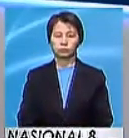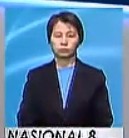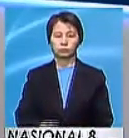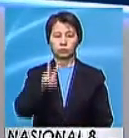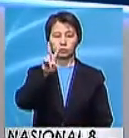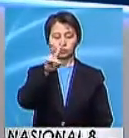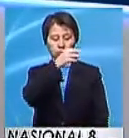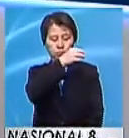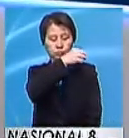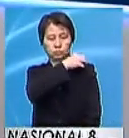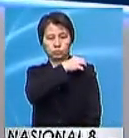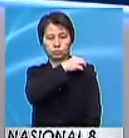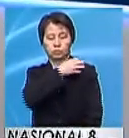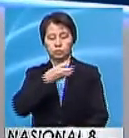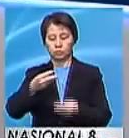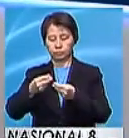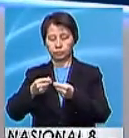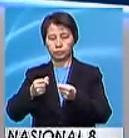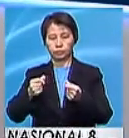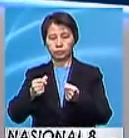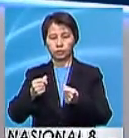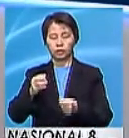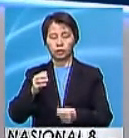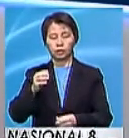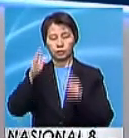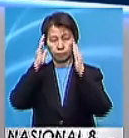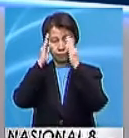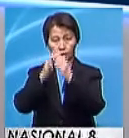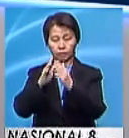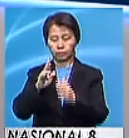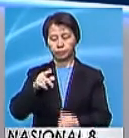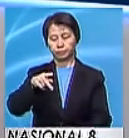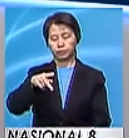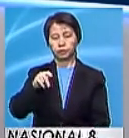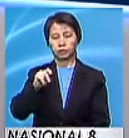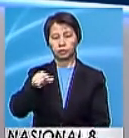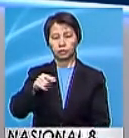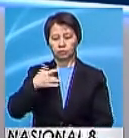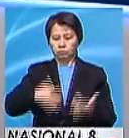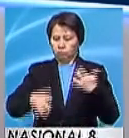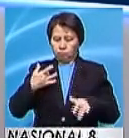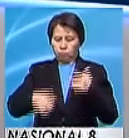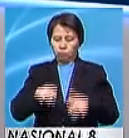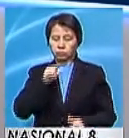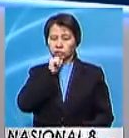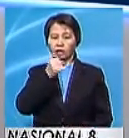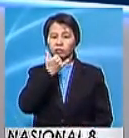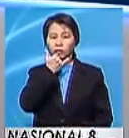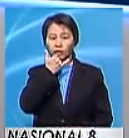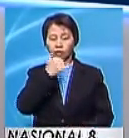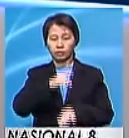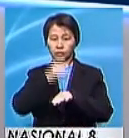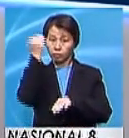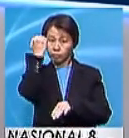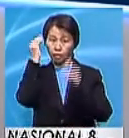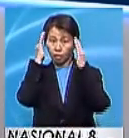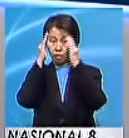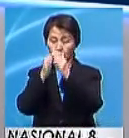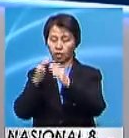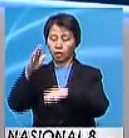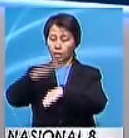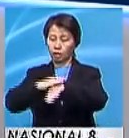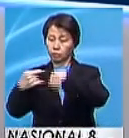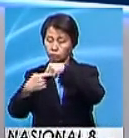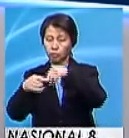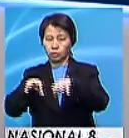Dua pegawai Pejabat Tanah dan Galian PTG Pahang mengaku tidak bersalah di Mahkamah Sesyen Kuantan atas pertuduhan